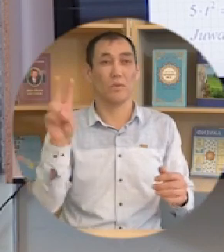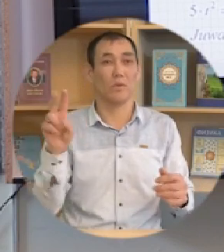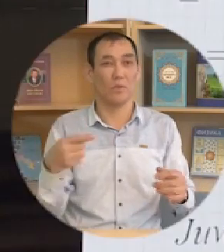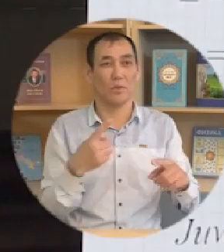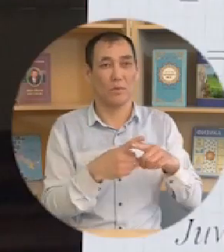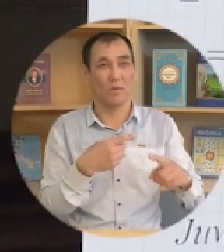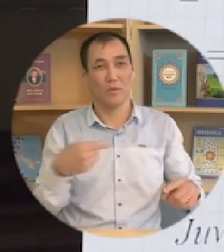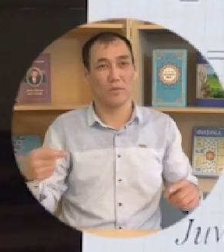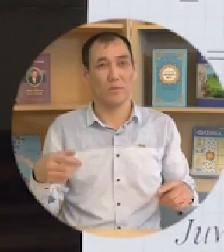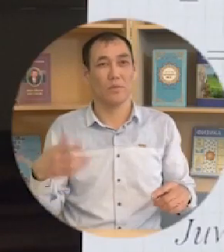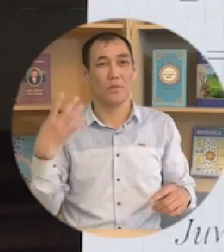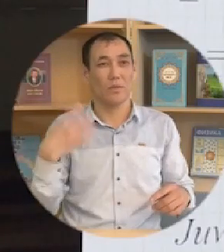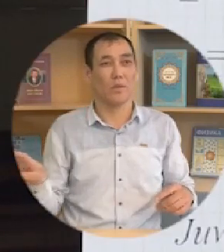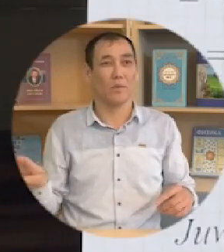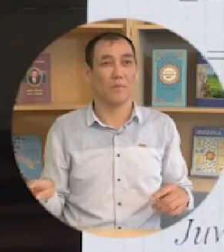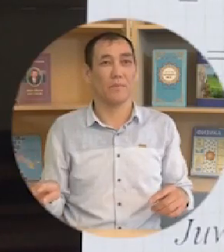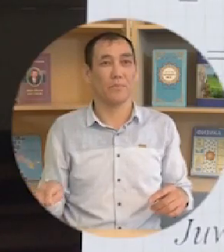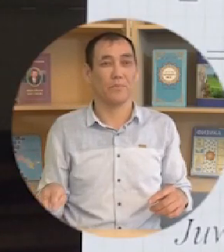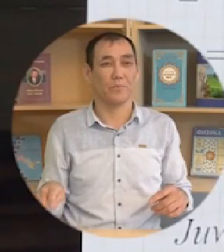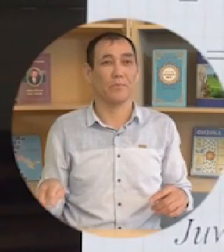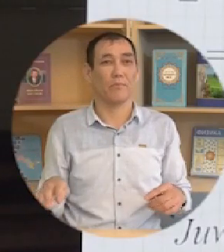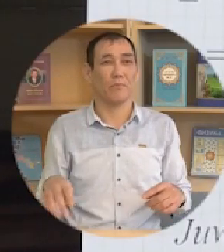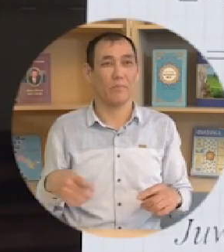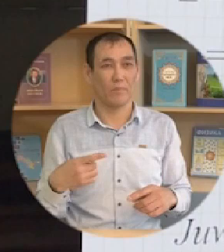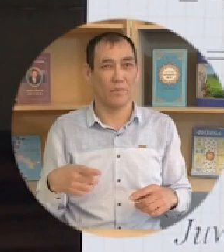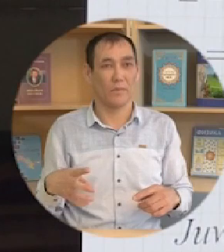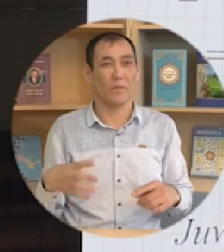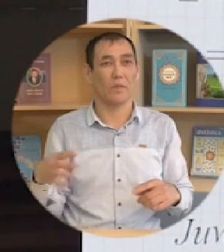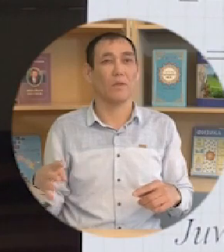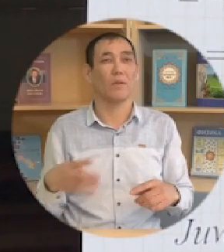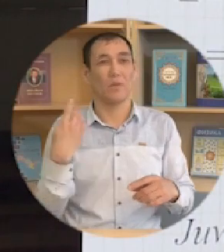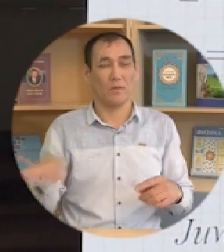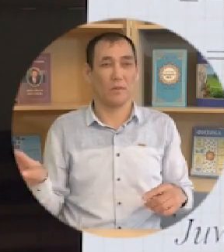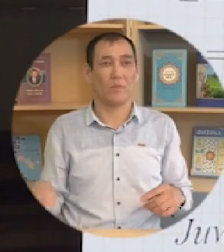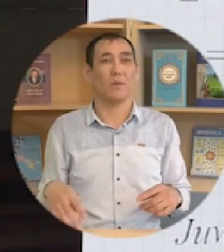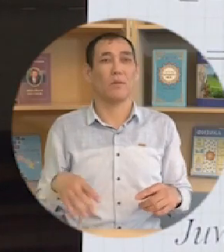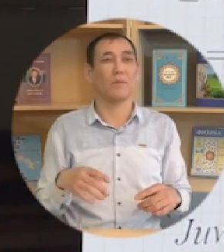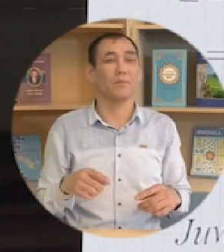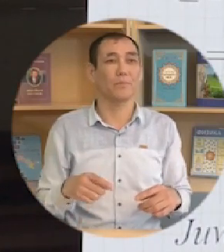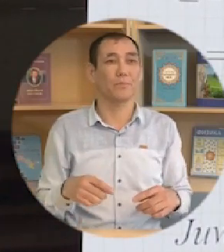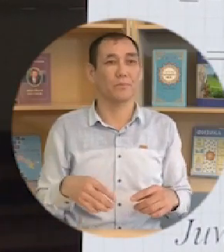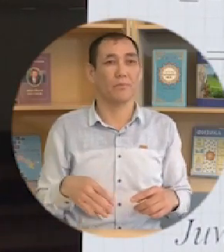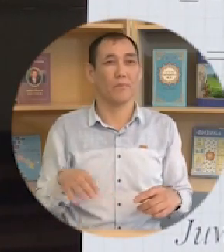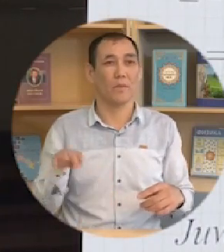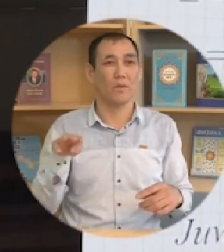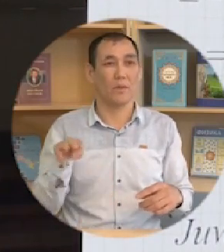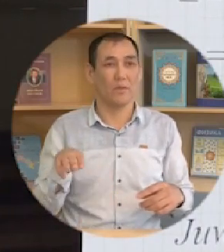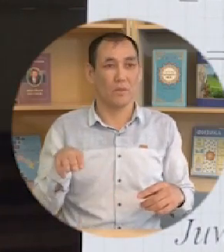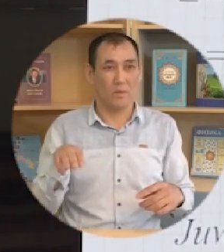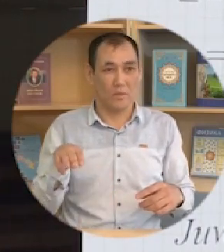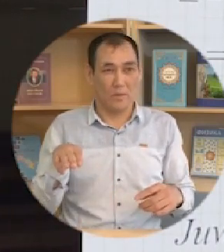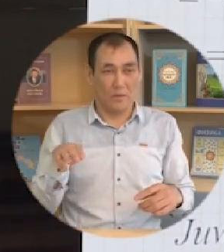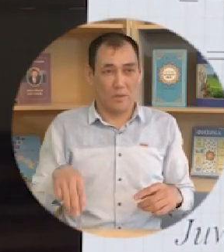алу 1600-ден кореннен шығарған уақытымызда біздерде 40 шығады. Енді Т